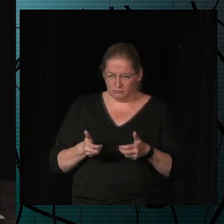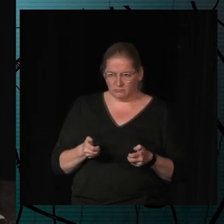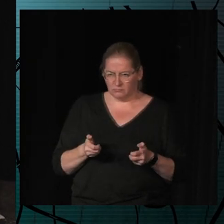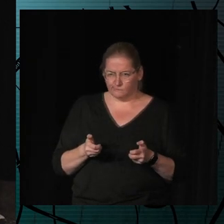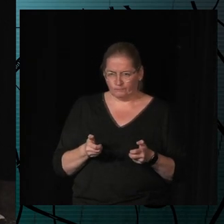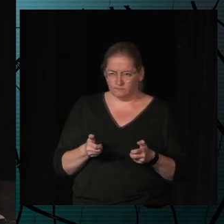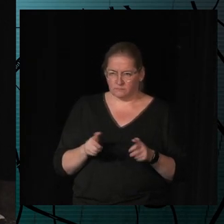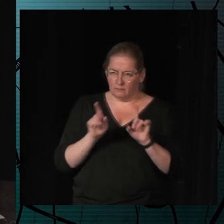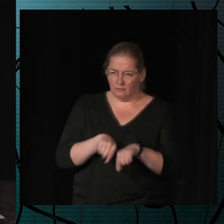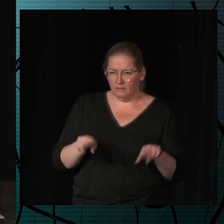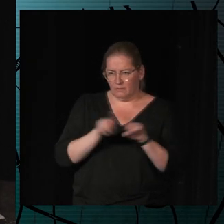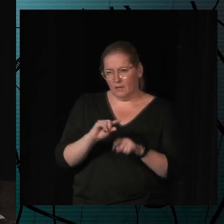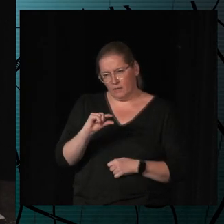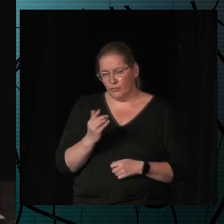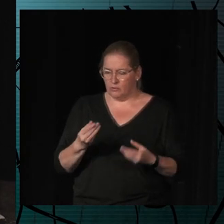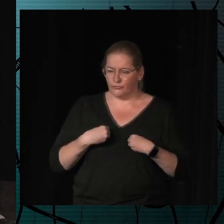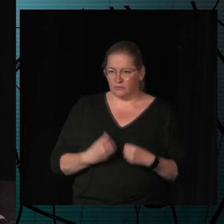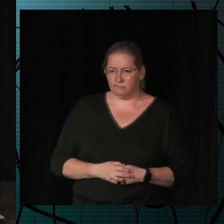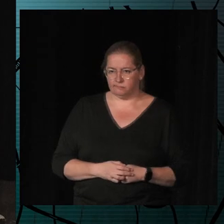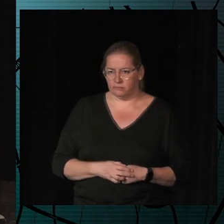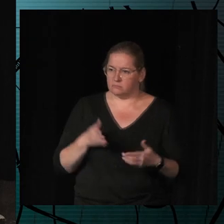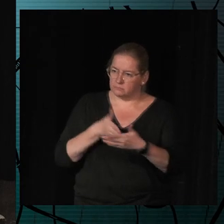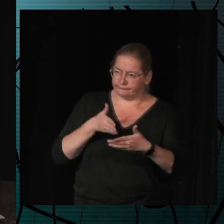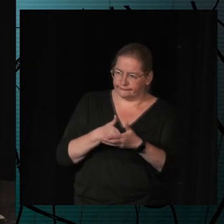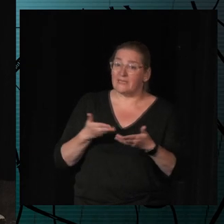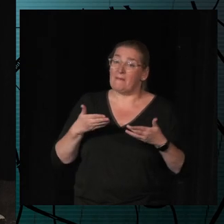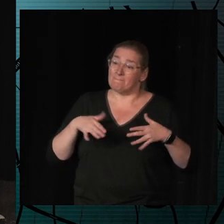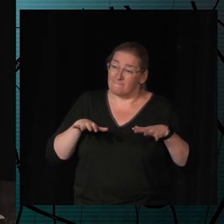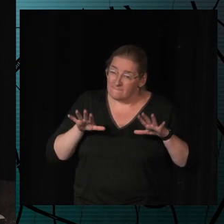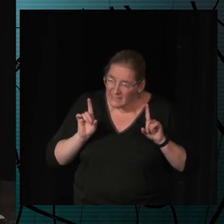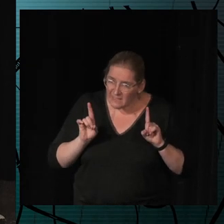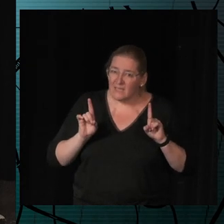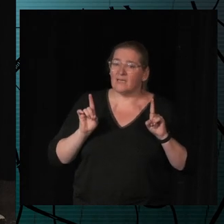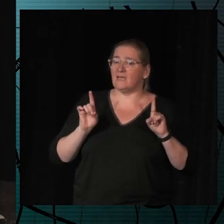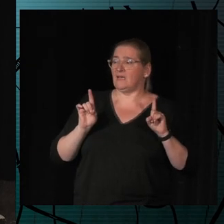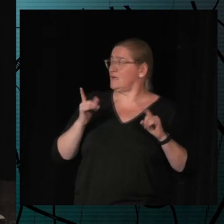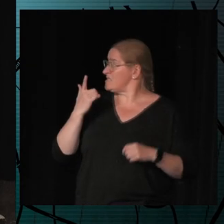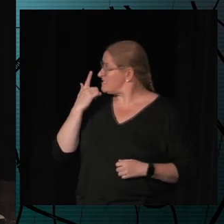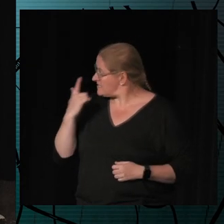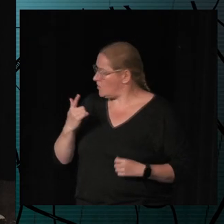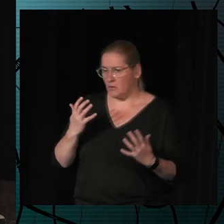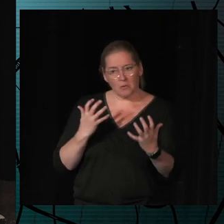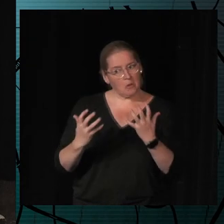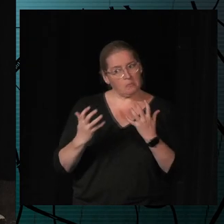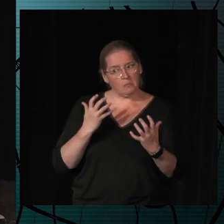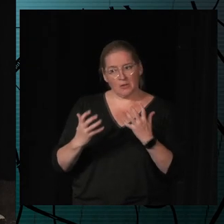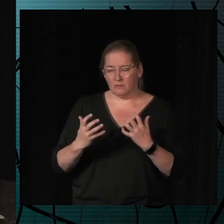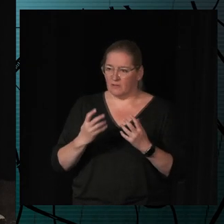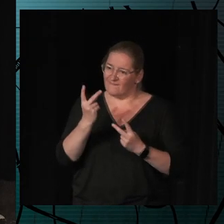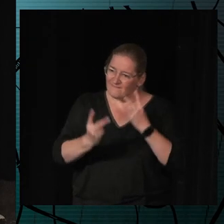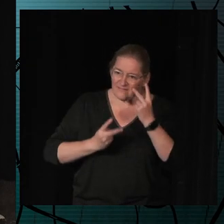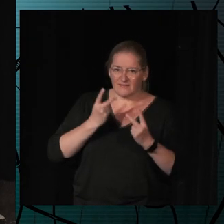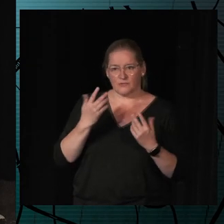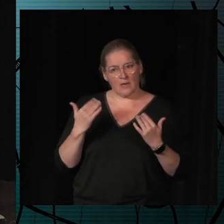je trouvais assez redondantes ou qui m'ont qui m'ont posé des problèmes en revanche bah je trouve que l'objet plastique est assez incroyable je trouve que le